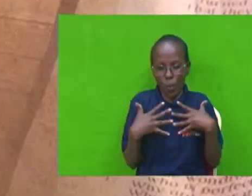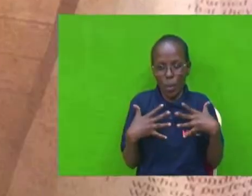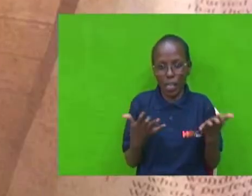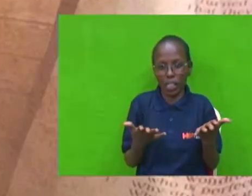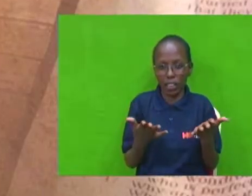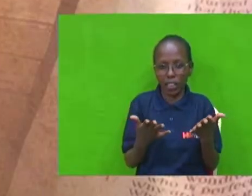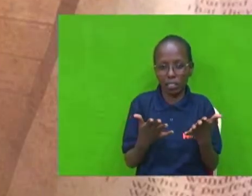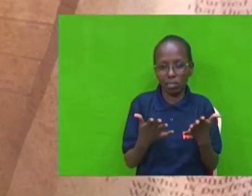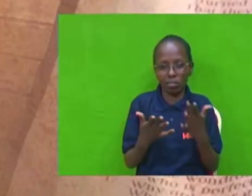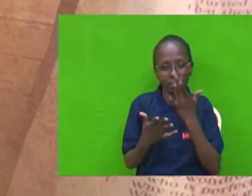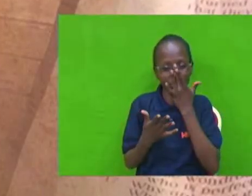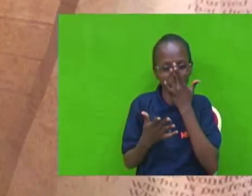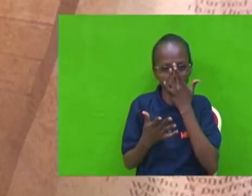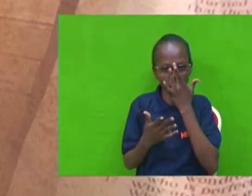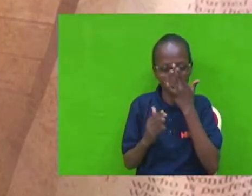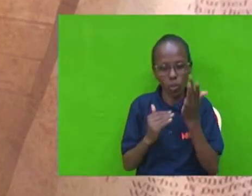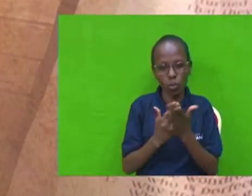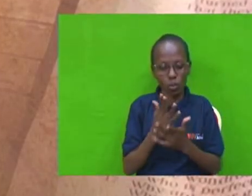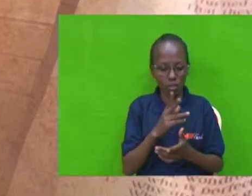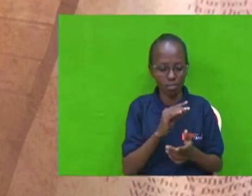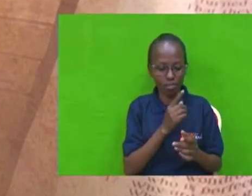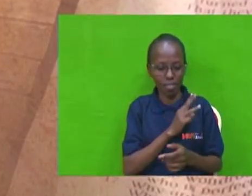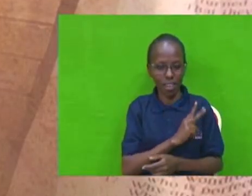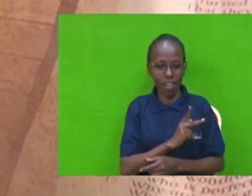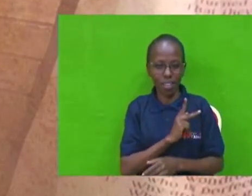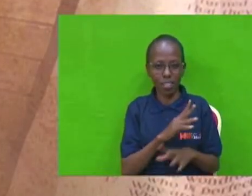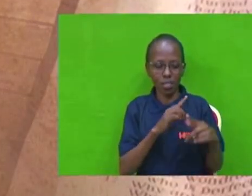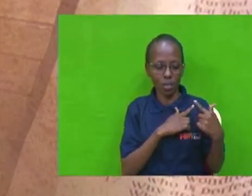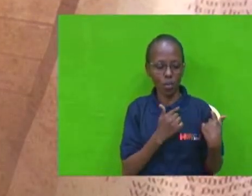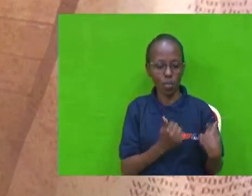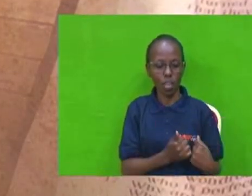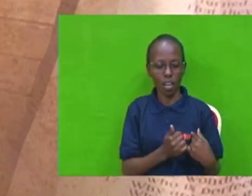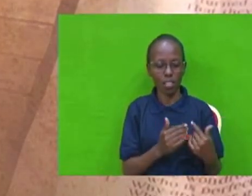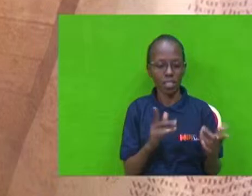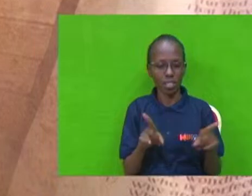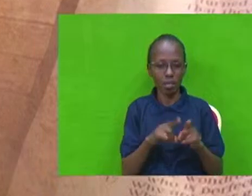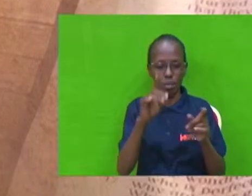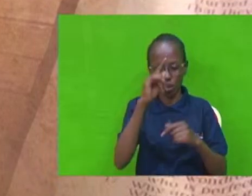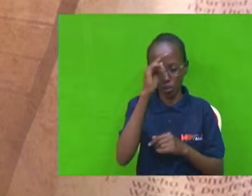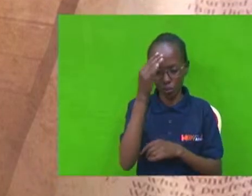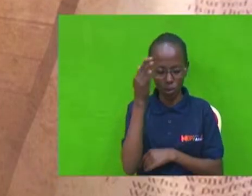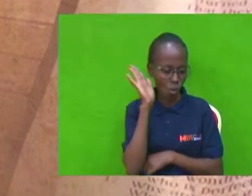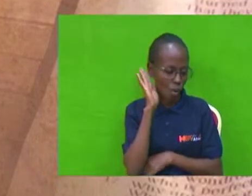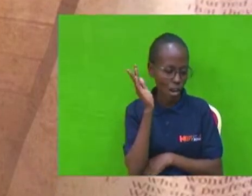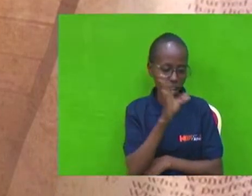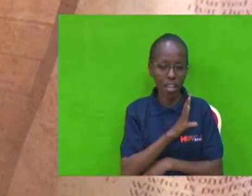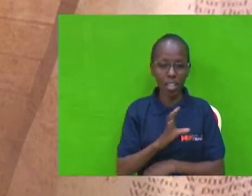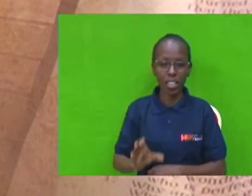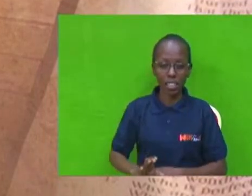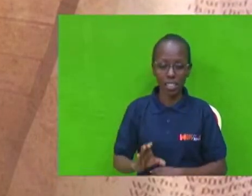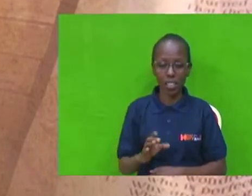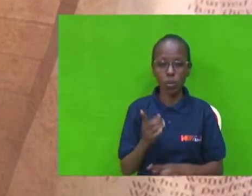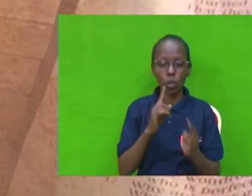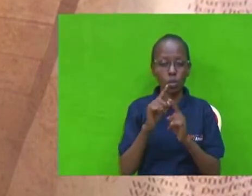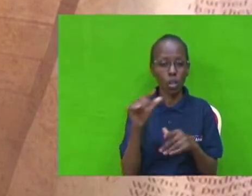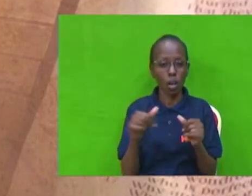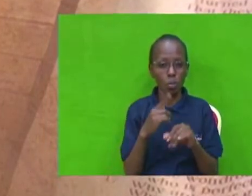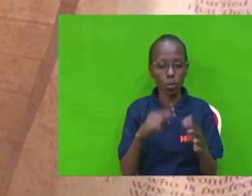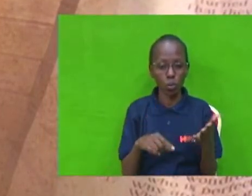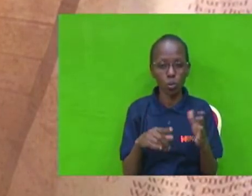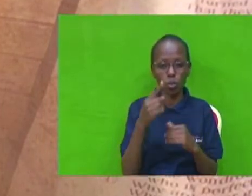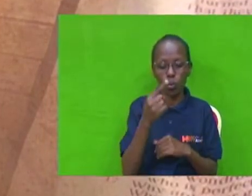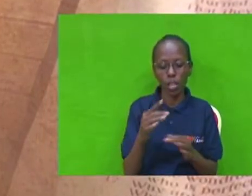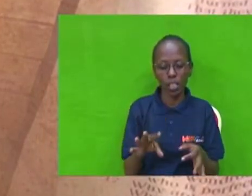kwa unyofu wa moyo, kana kwamba ni kumtii Kristo. Sasa hapa tunazungumzia umoja katika